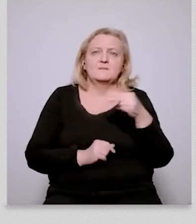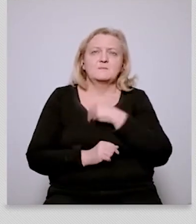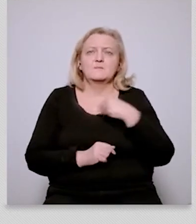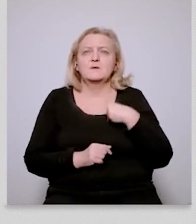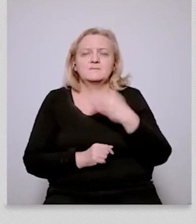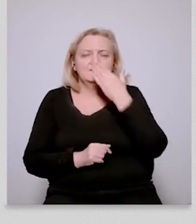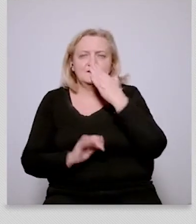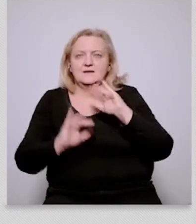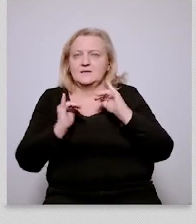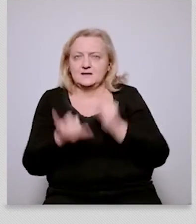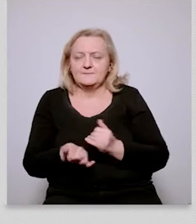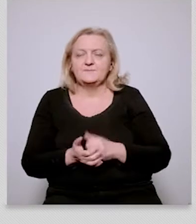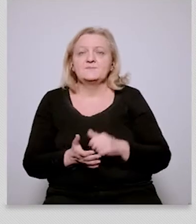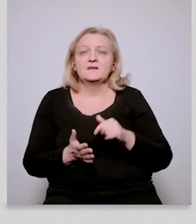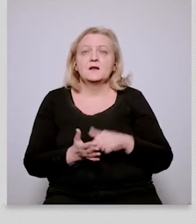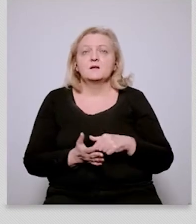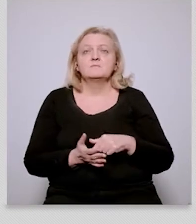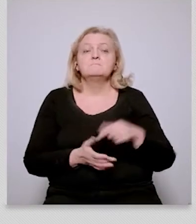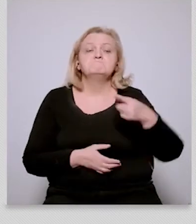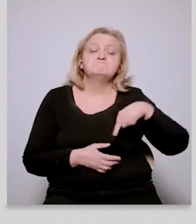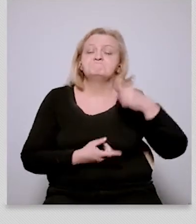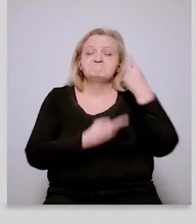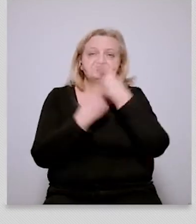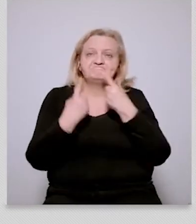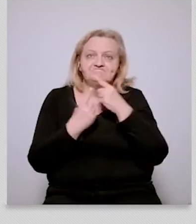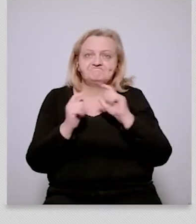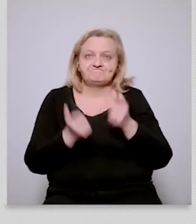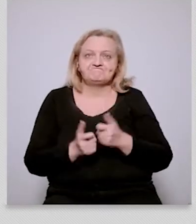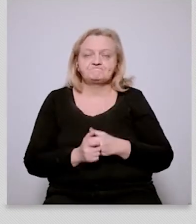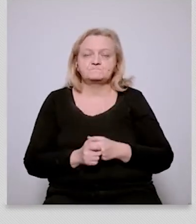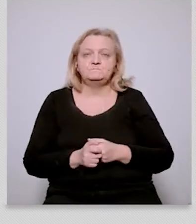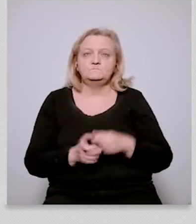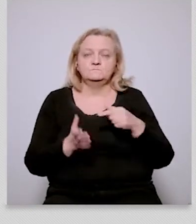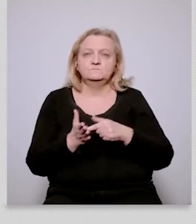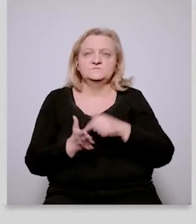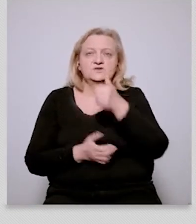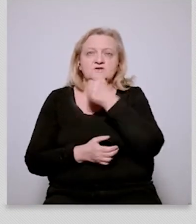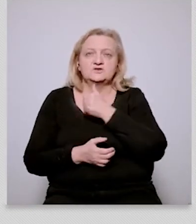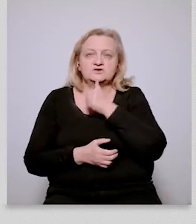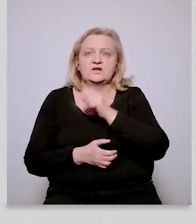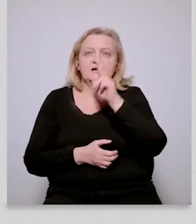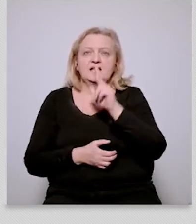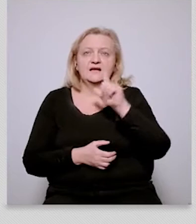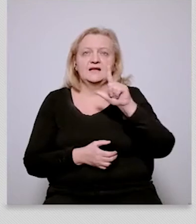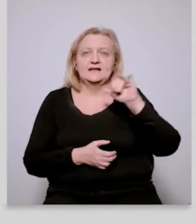taki, że nie tylko stwierdziliśmy, iż ten zielony klin